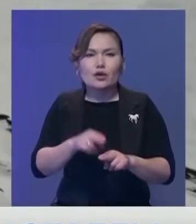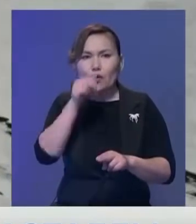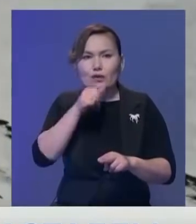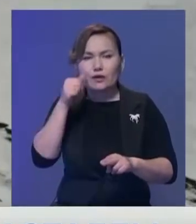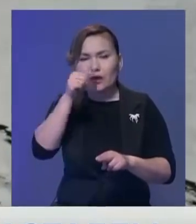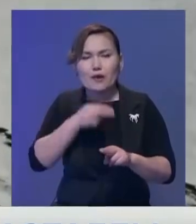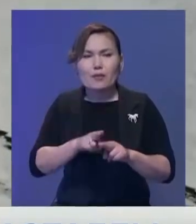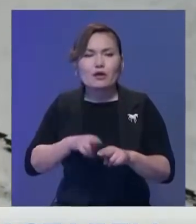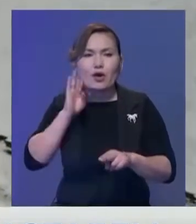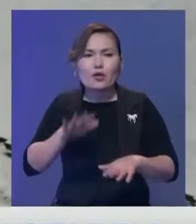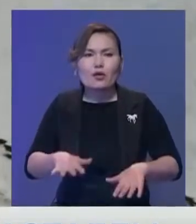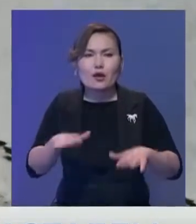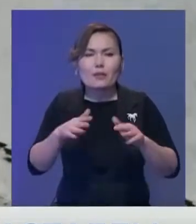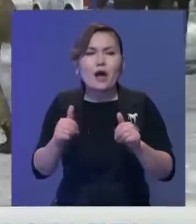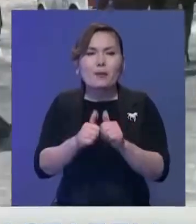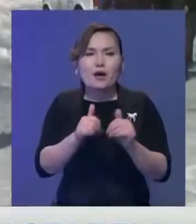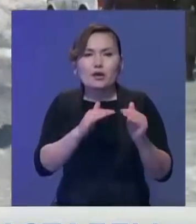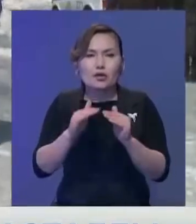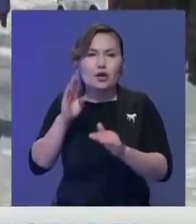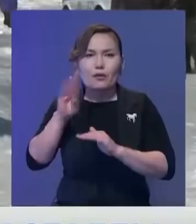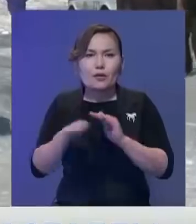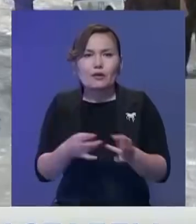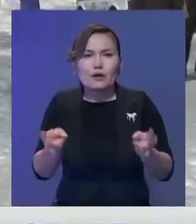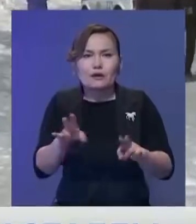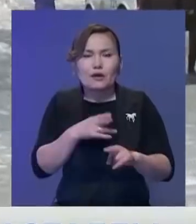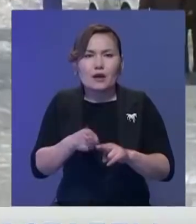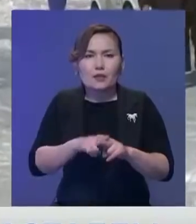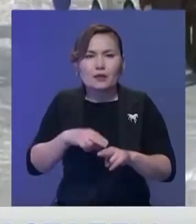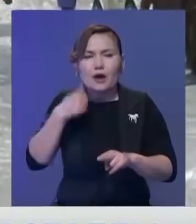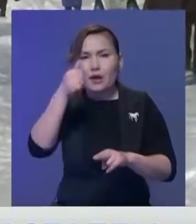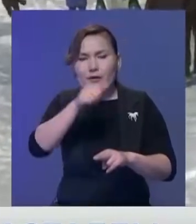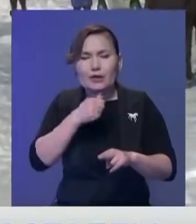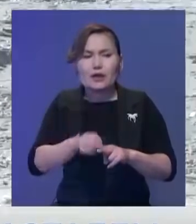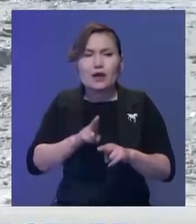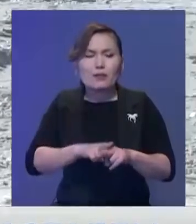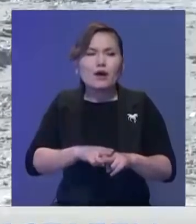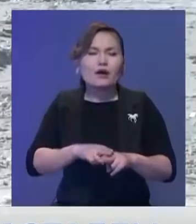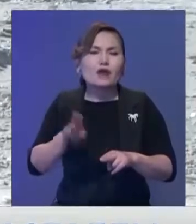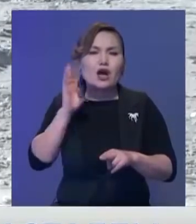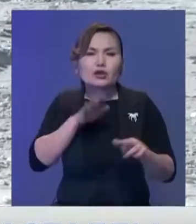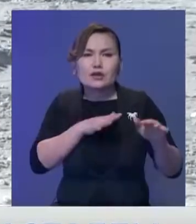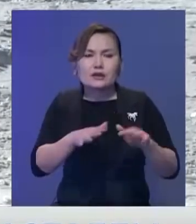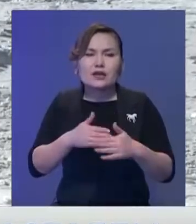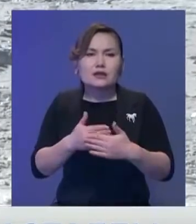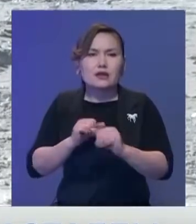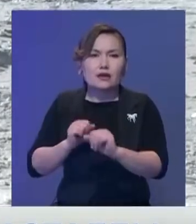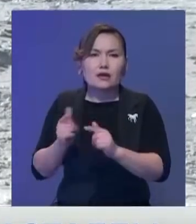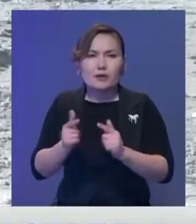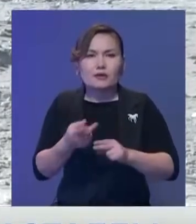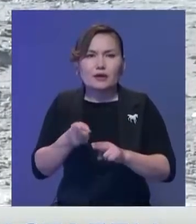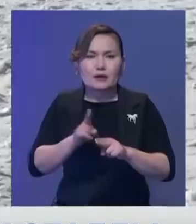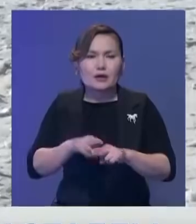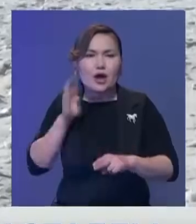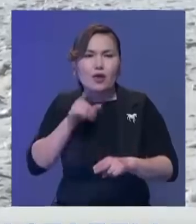өзен арнасынан тасып, маңайдағы үйлерді су басқан еді. Биыл тасқынға тас түйін дайынбыз, дейді мамандар. Күзде өзен